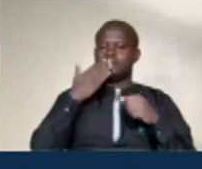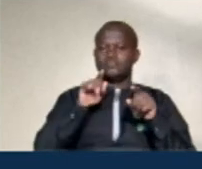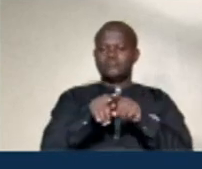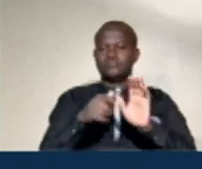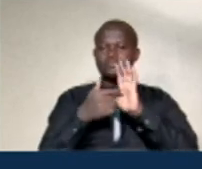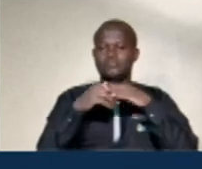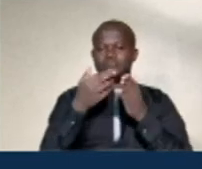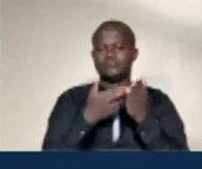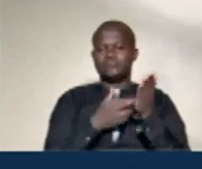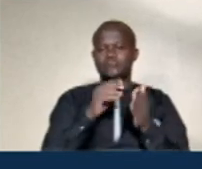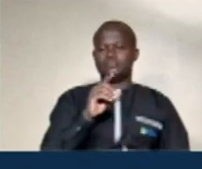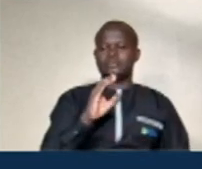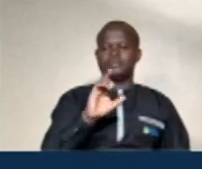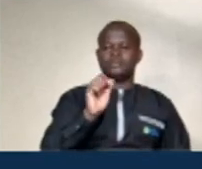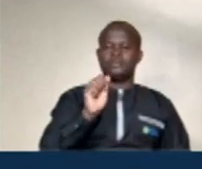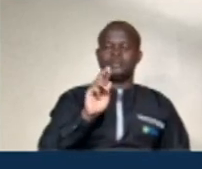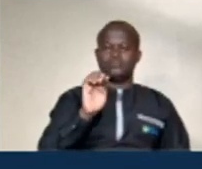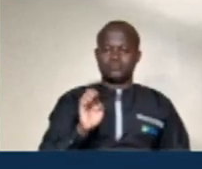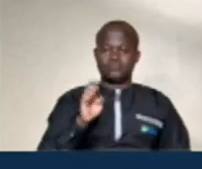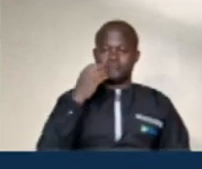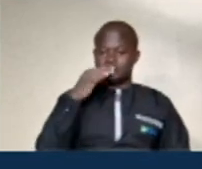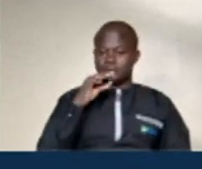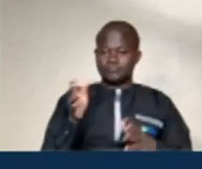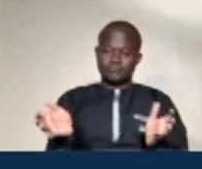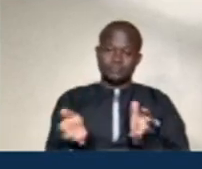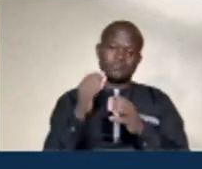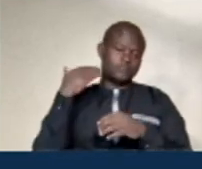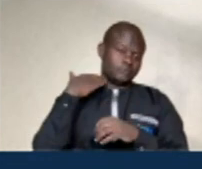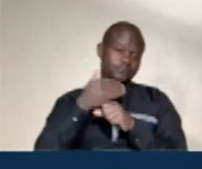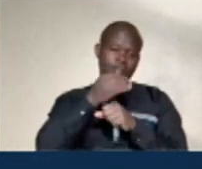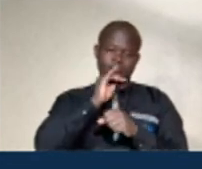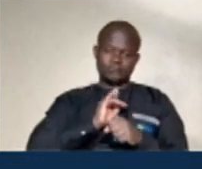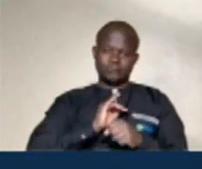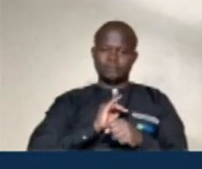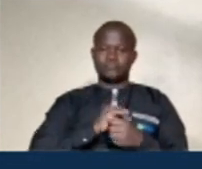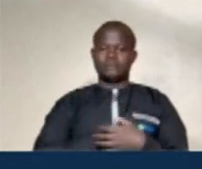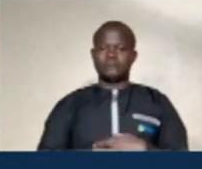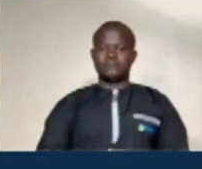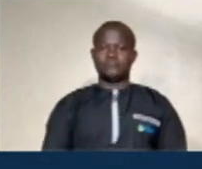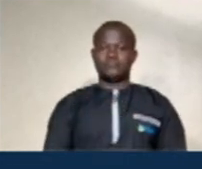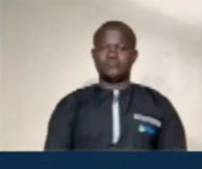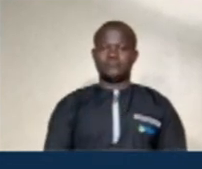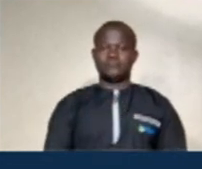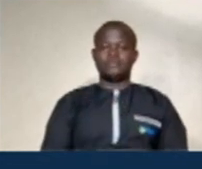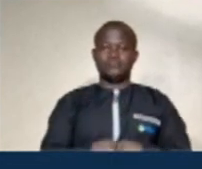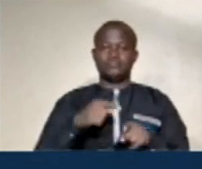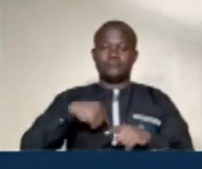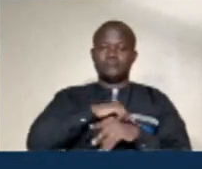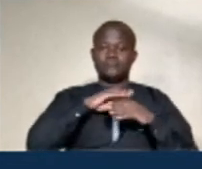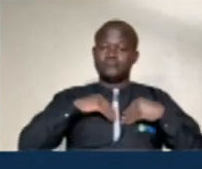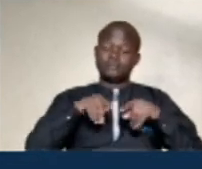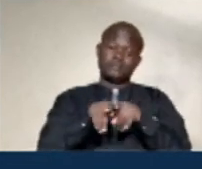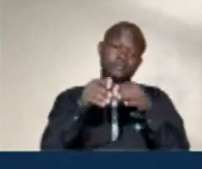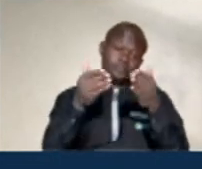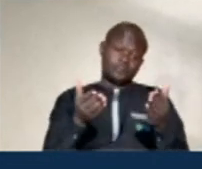byagaragaye muri raporo ya Dikere ku Bufaransa nabwo bwatije umurindi jenoside yakorewe Abatutsi. Nanjye mbyemera nk'uko ariko amateka.